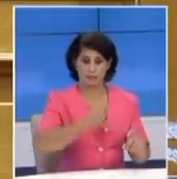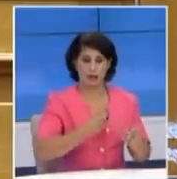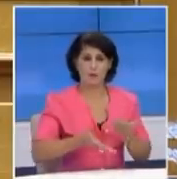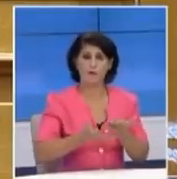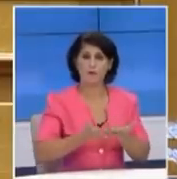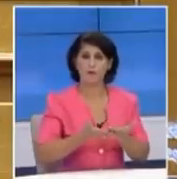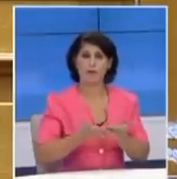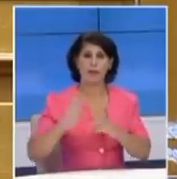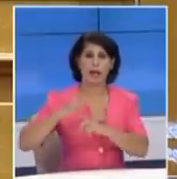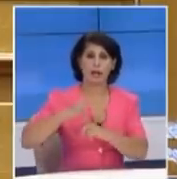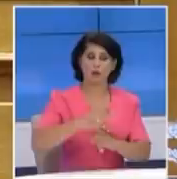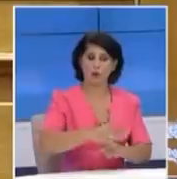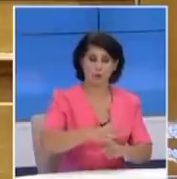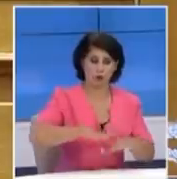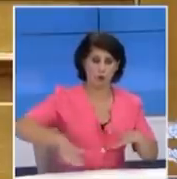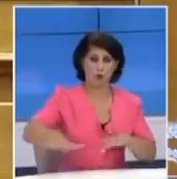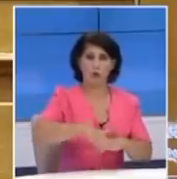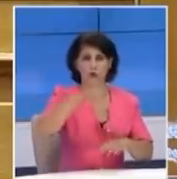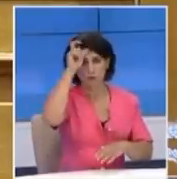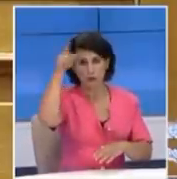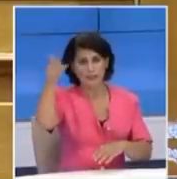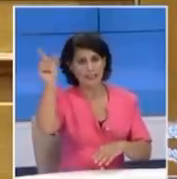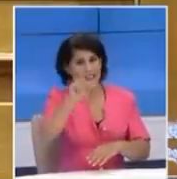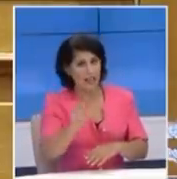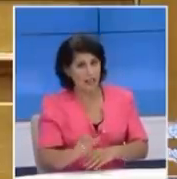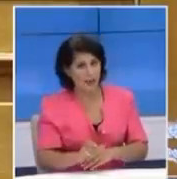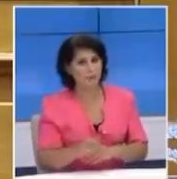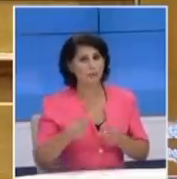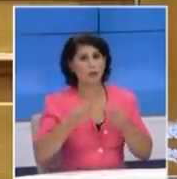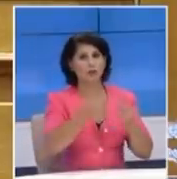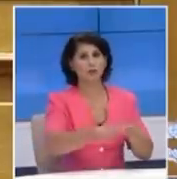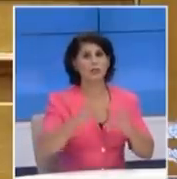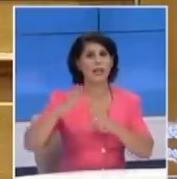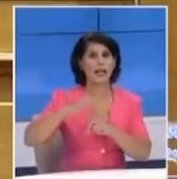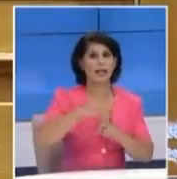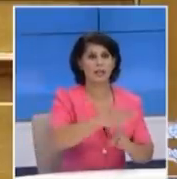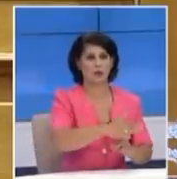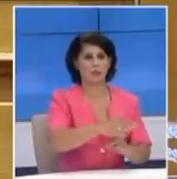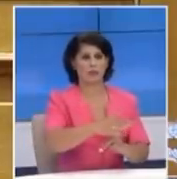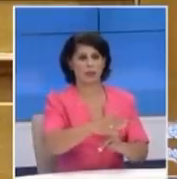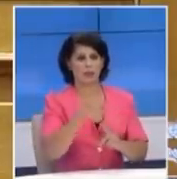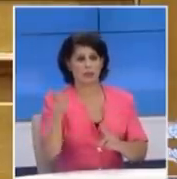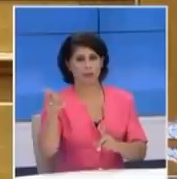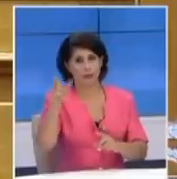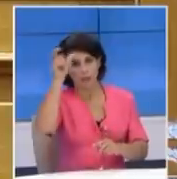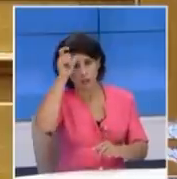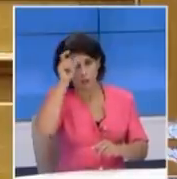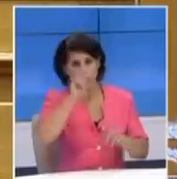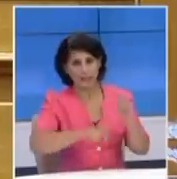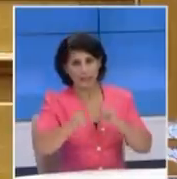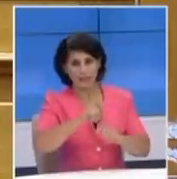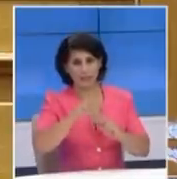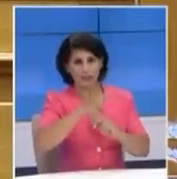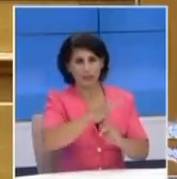κατασκευή του ελικοπτεροφόρου τους Τούρκους. Η Ιταλία, όπως σας έλεγα προηγουμένως, τους δίνει τα ελικόπτερα στρατιωτικά. Τα τουρκικής